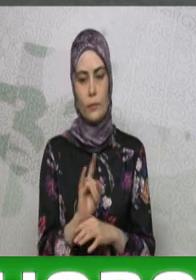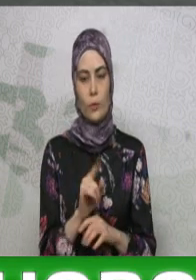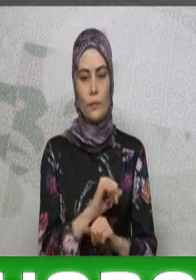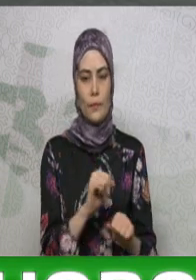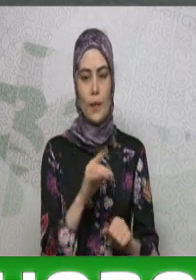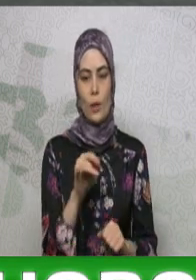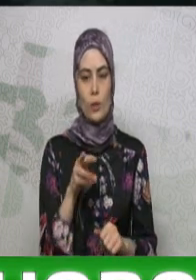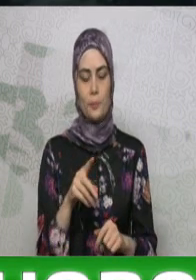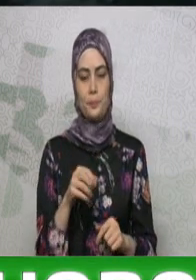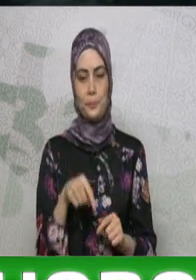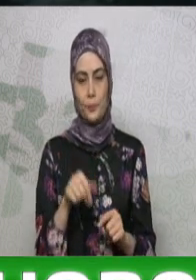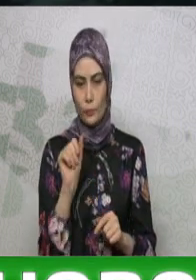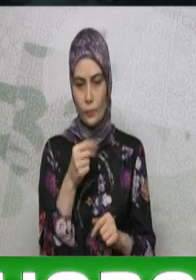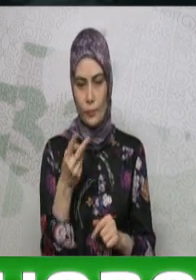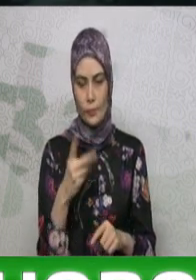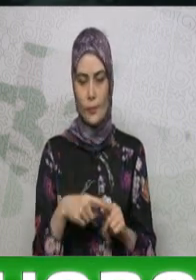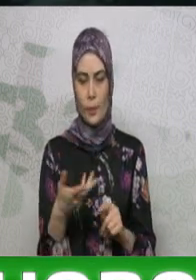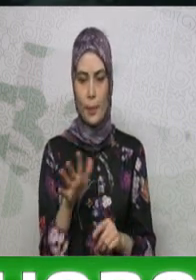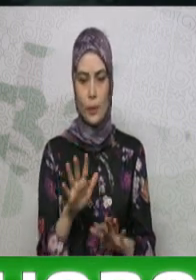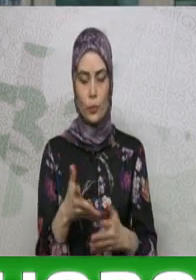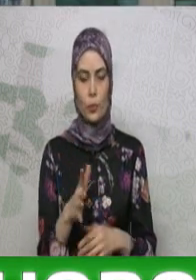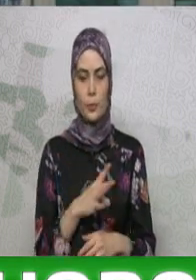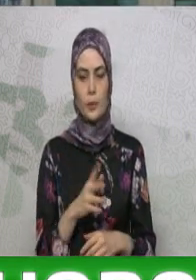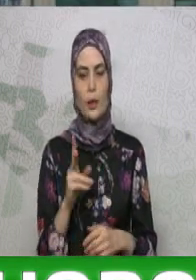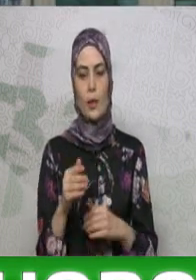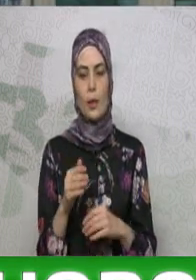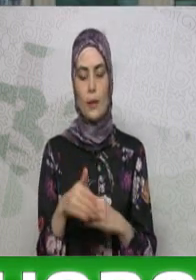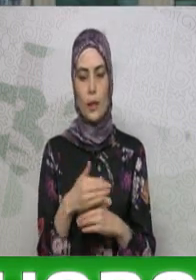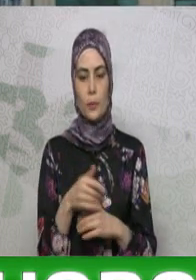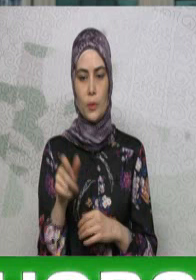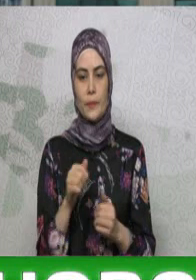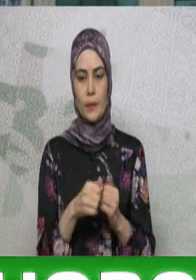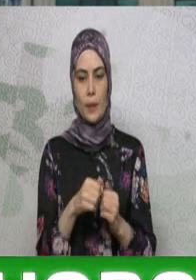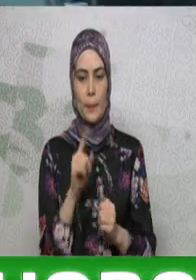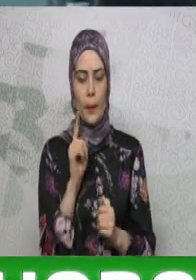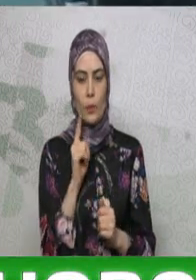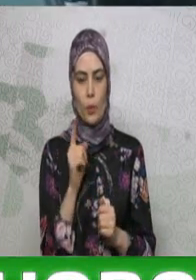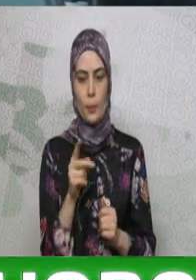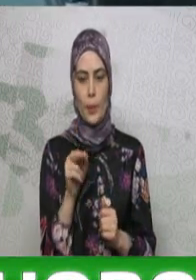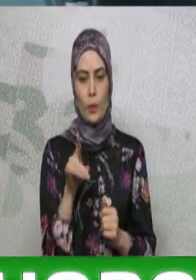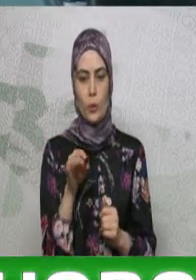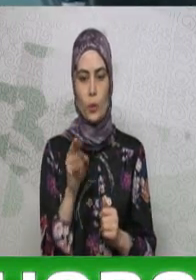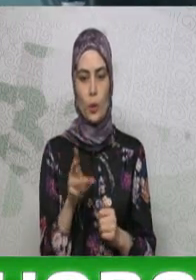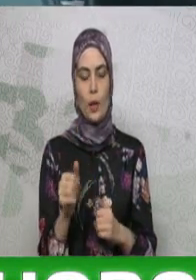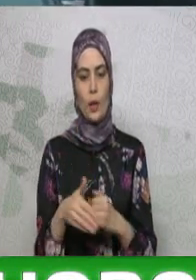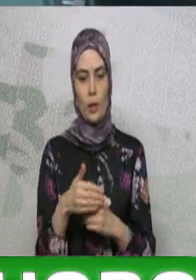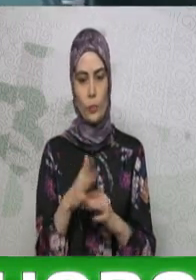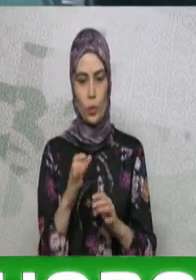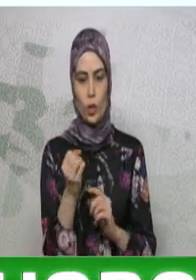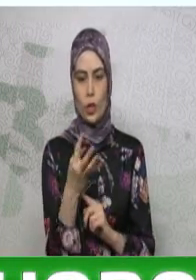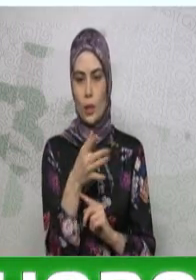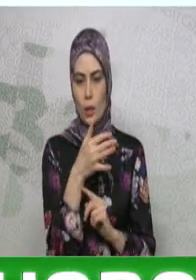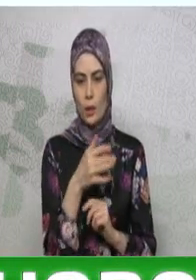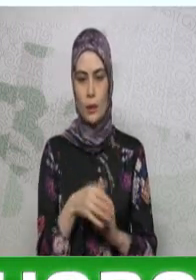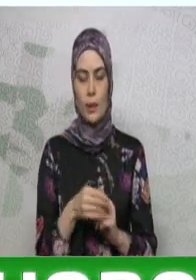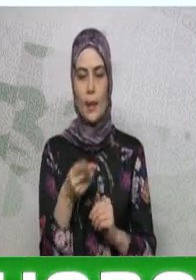В текущем – 5. Чаще всего обвиняемыми в таких преступлениях становятся подростки. При этом привлечь к ответственности могут с 14 лет.